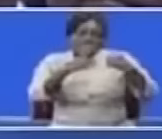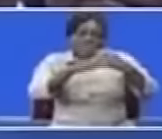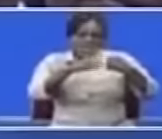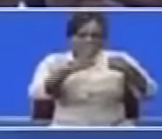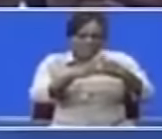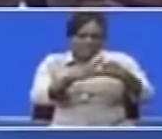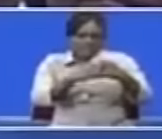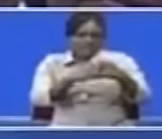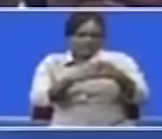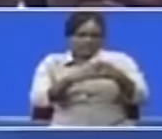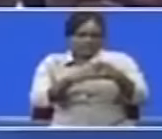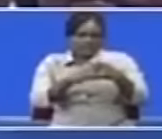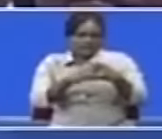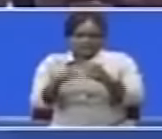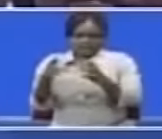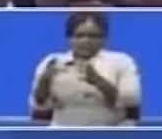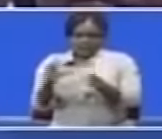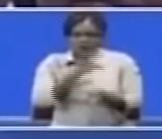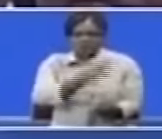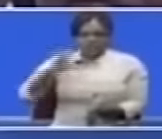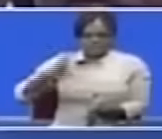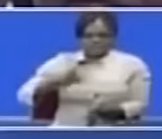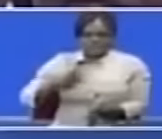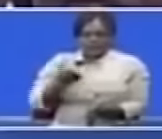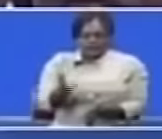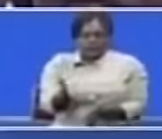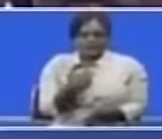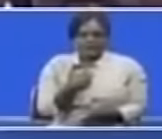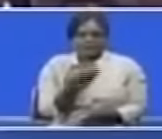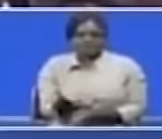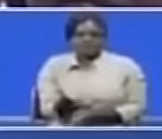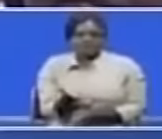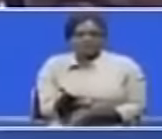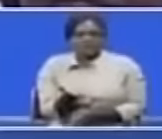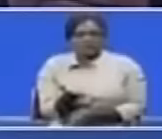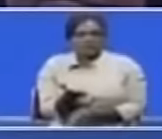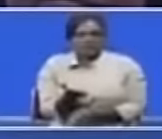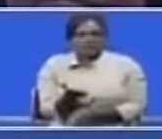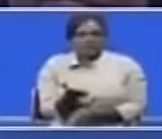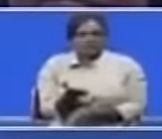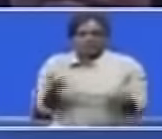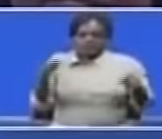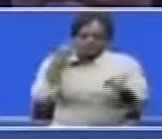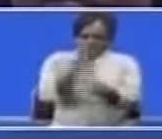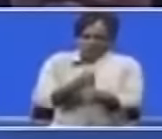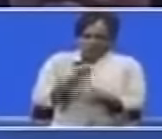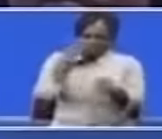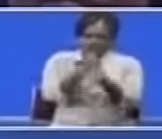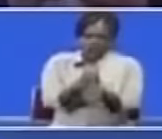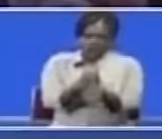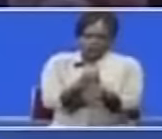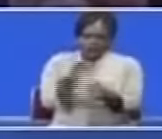committees that are in place now, and we are going to work